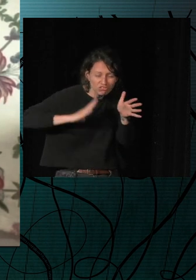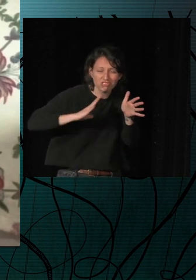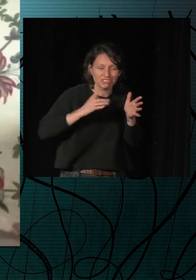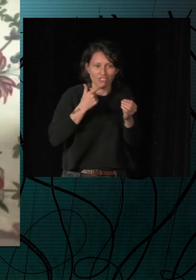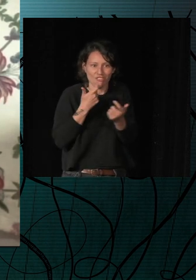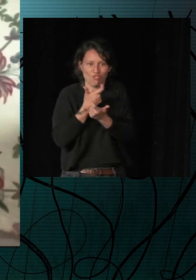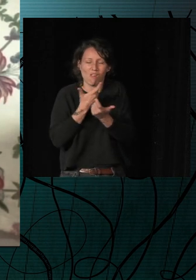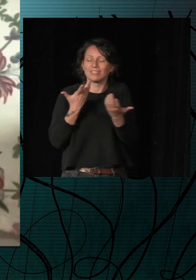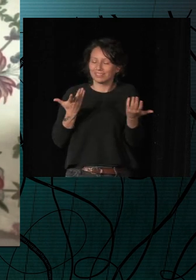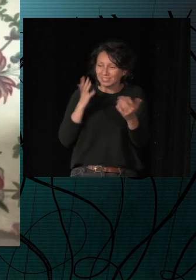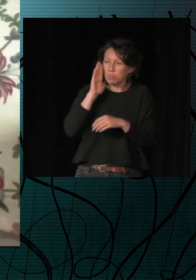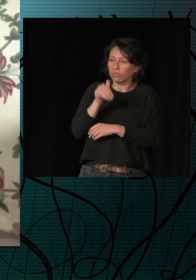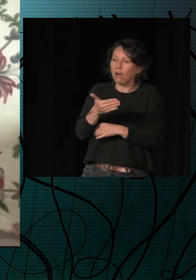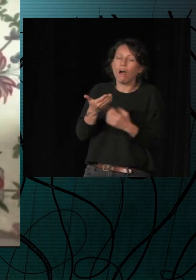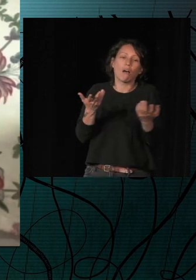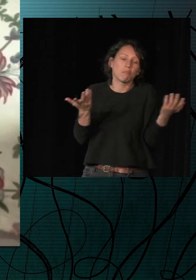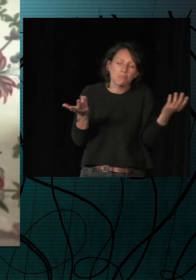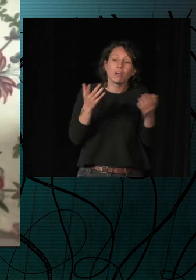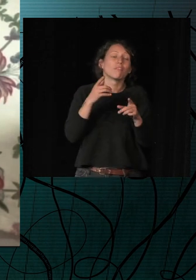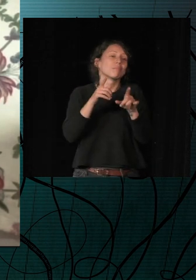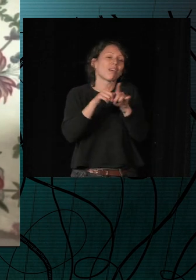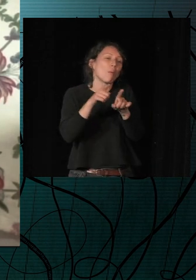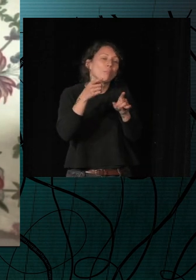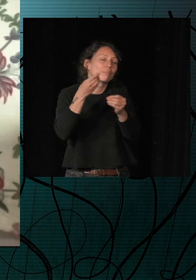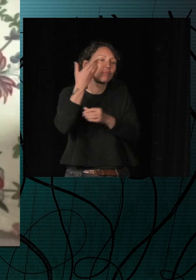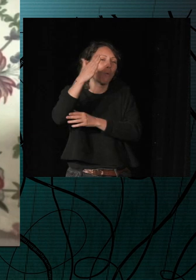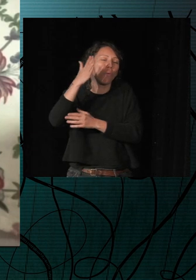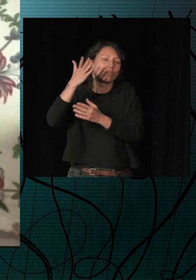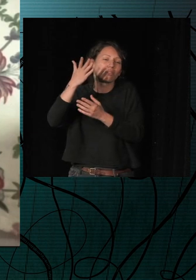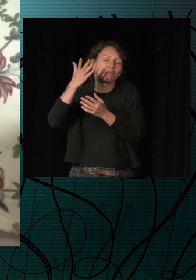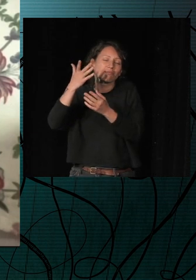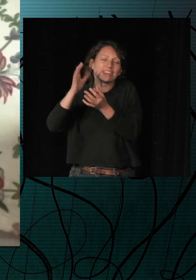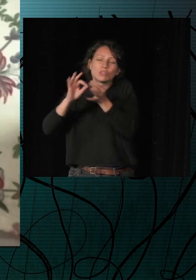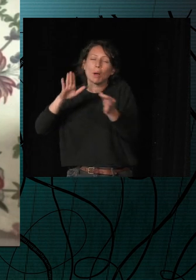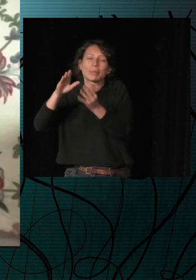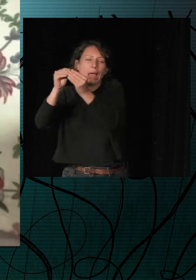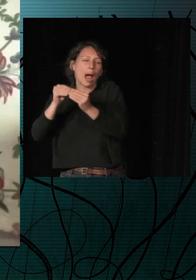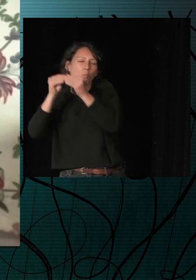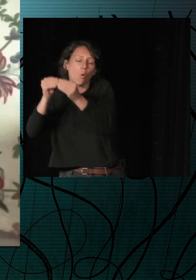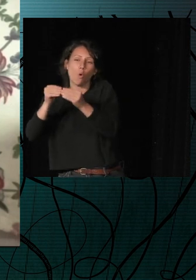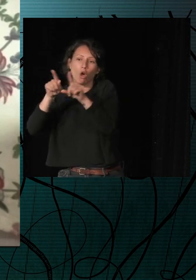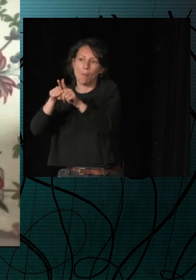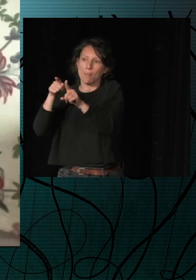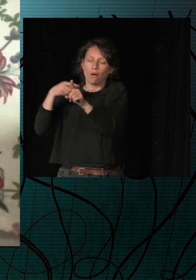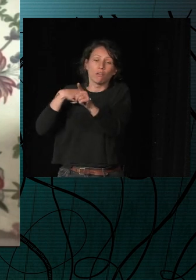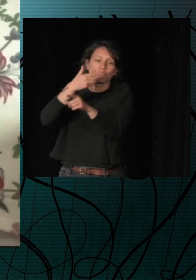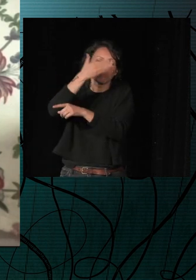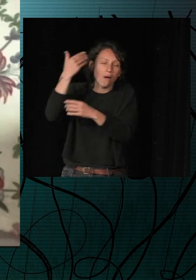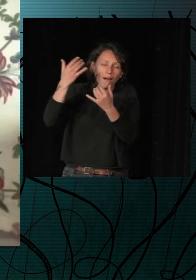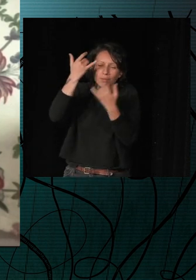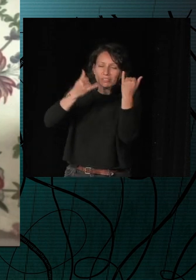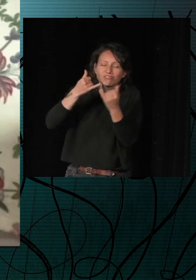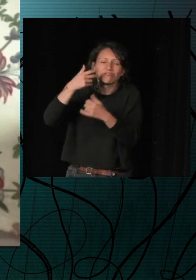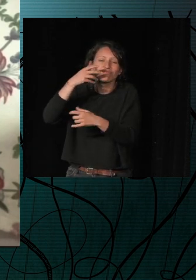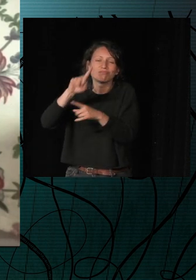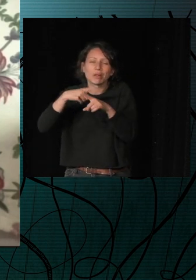ger et on peut pas dire ah oui sex City vraiment ça m'a ça m'a effaré d'imaginer la vi bouge pas je me suis STI